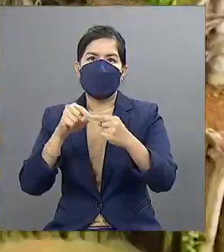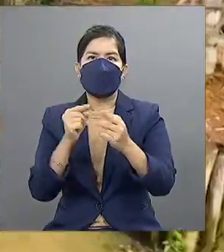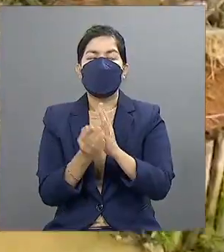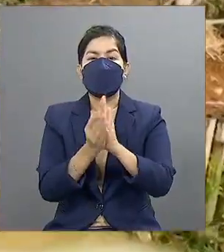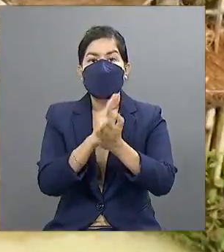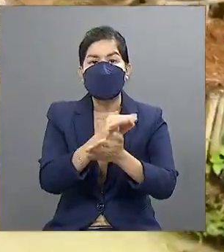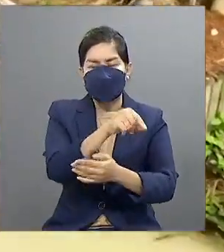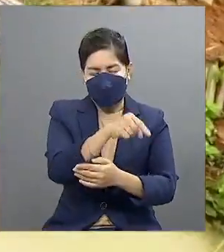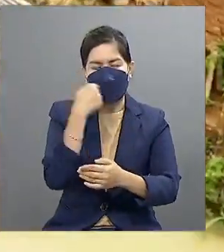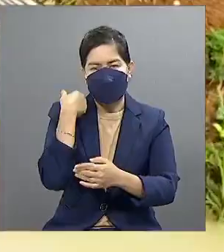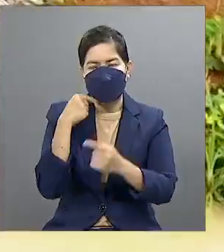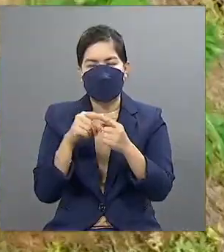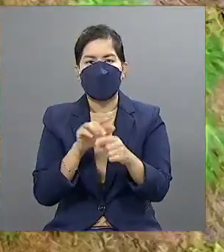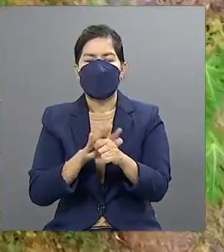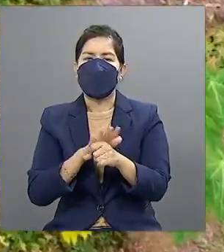ครับ